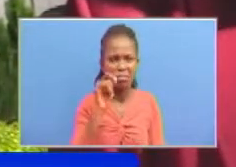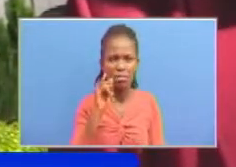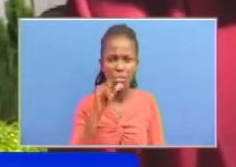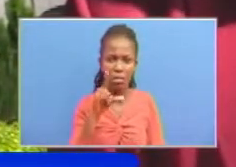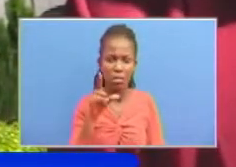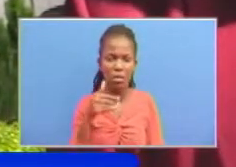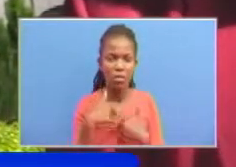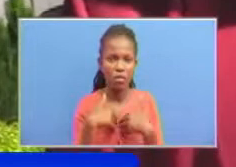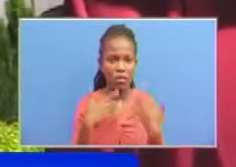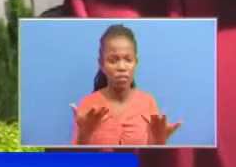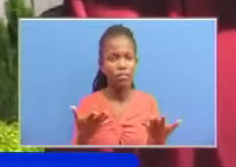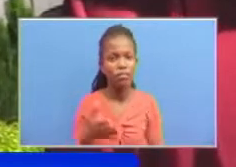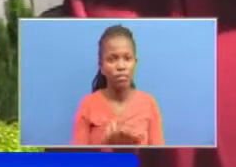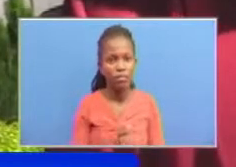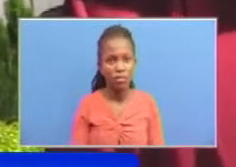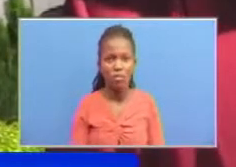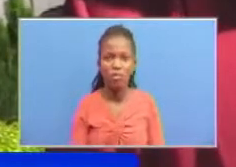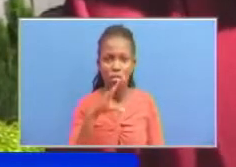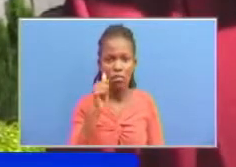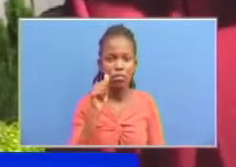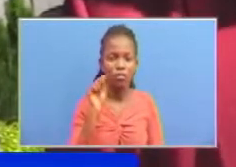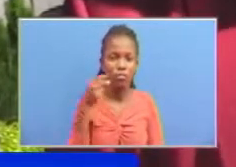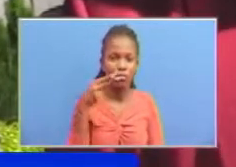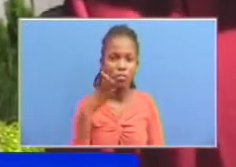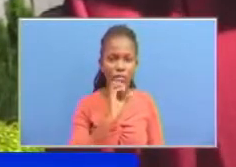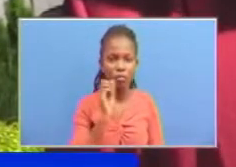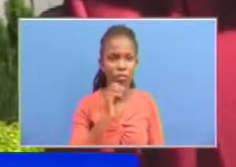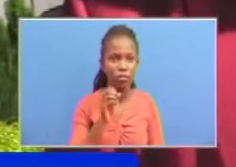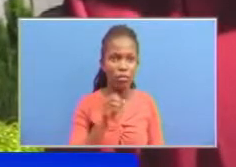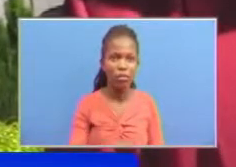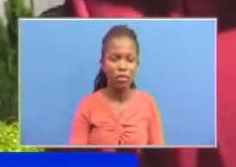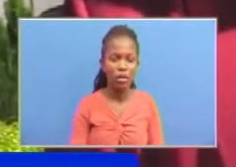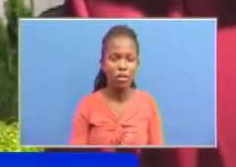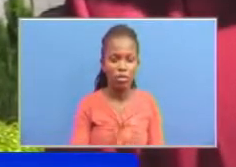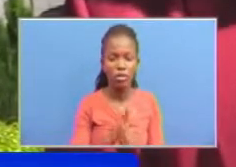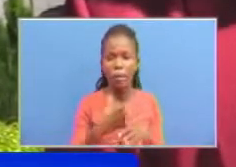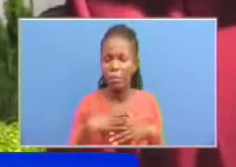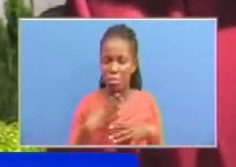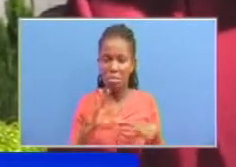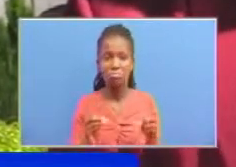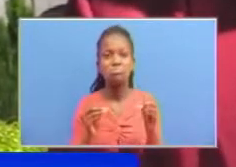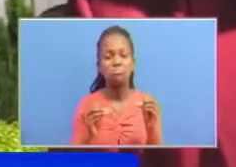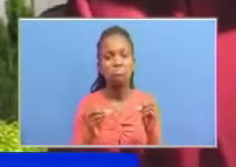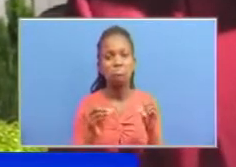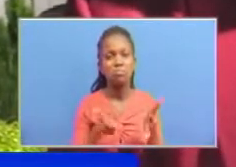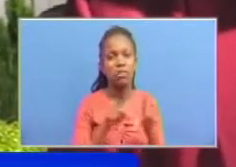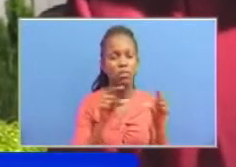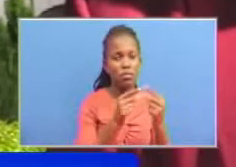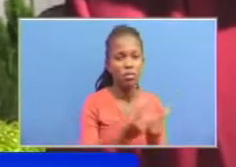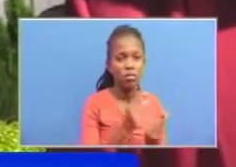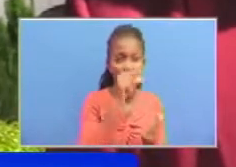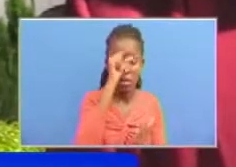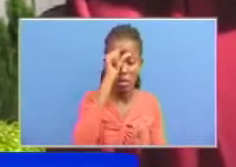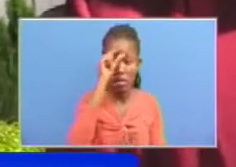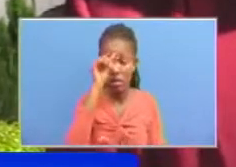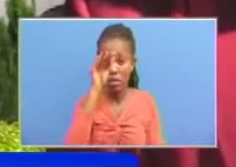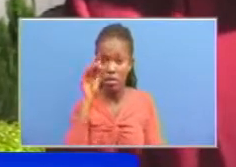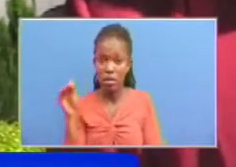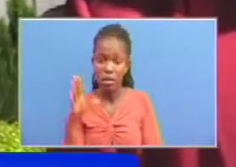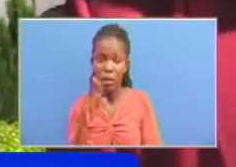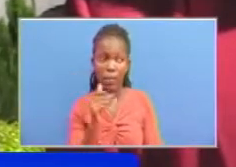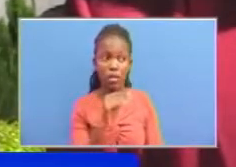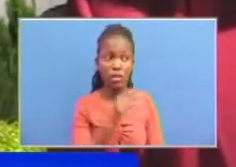icha kuiva mbesa cash nundu mbingi sithiri sithi mipukone andu komiti selekali ni netiti kikuthacha